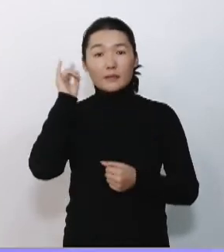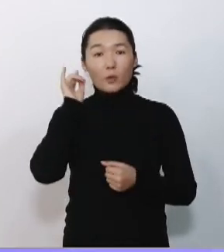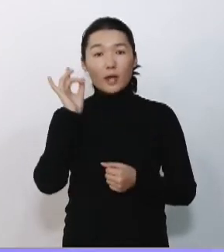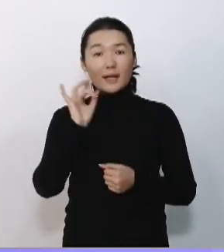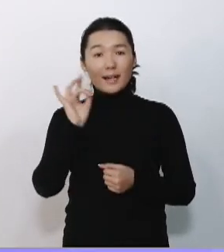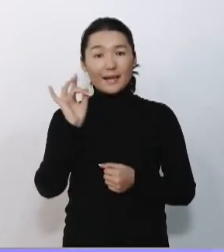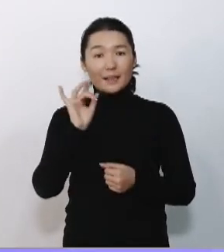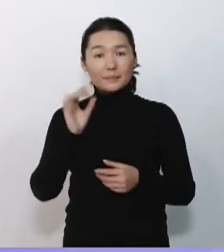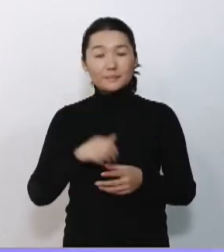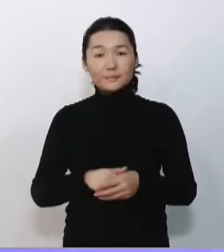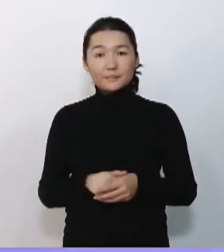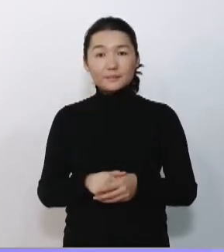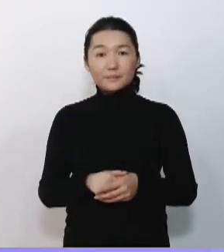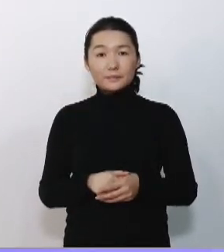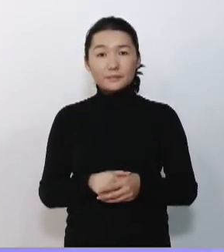«р».